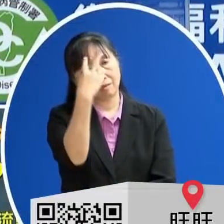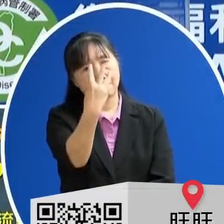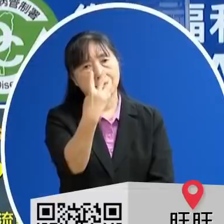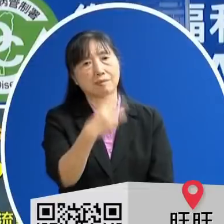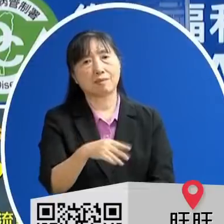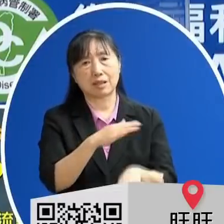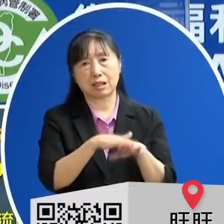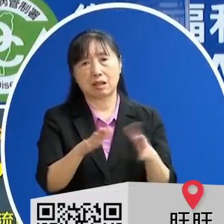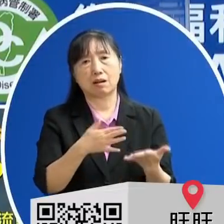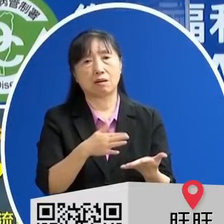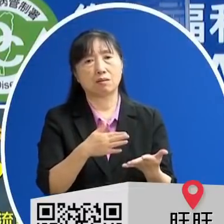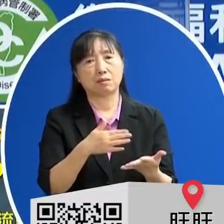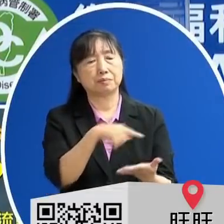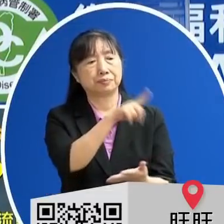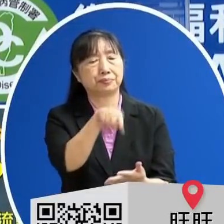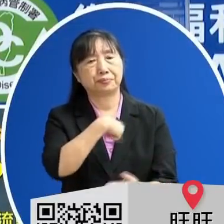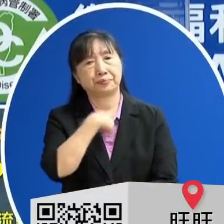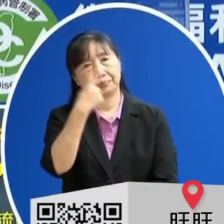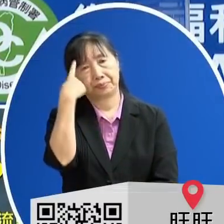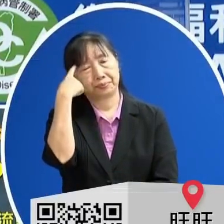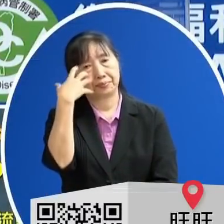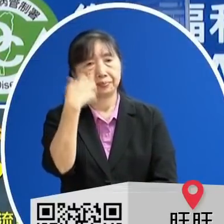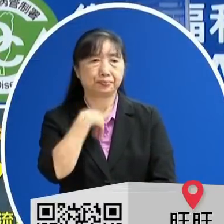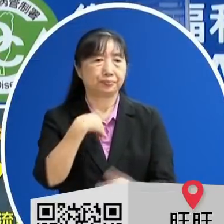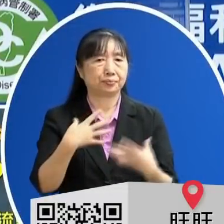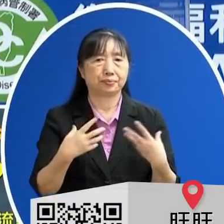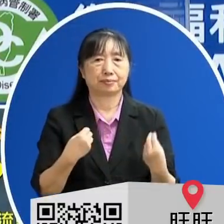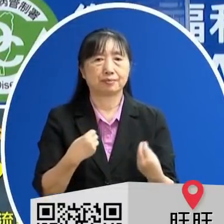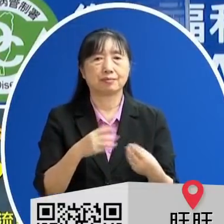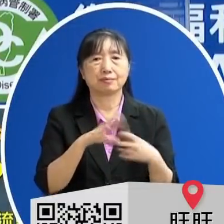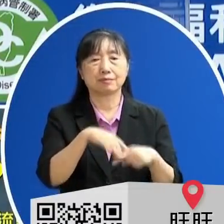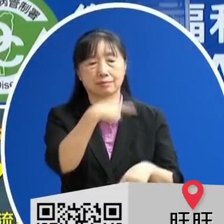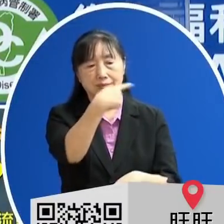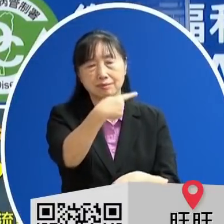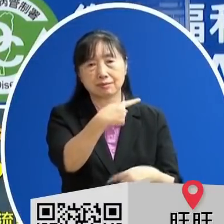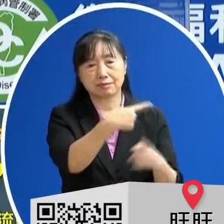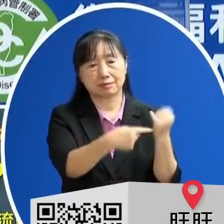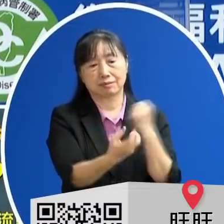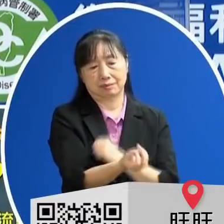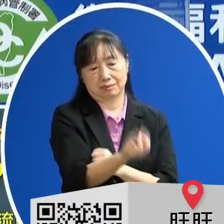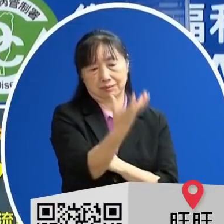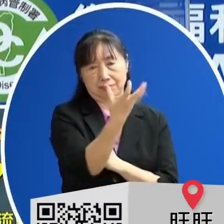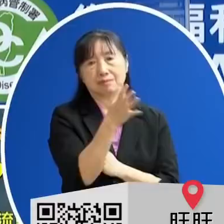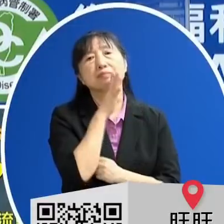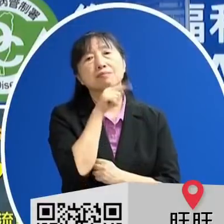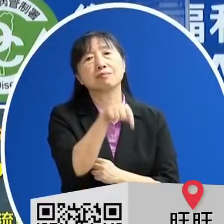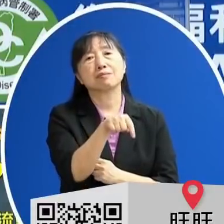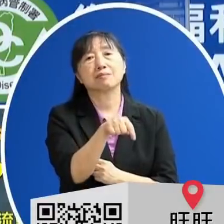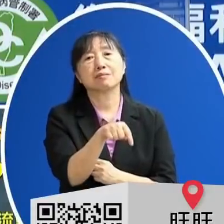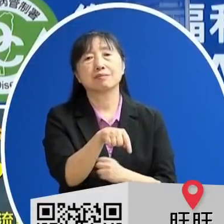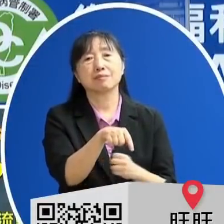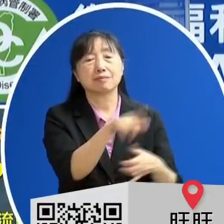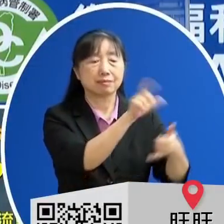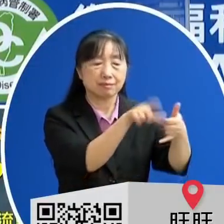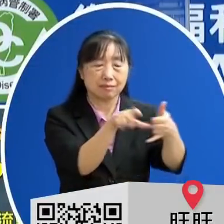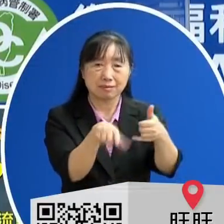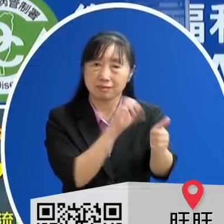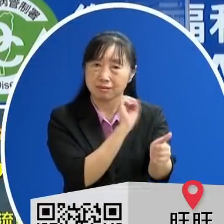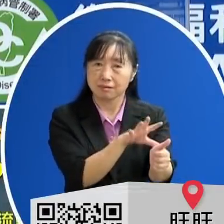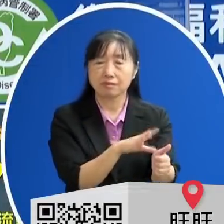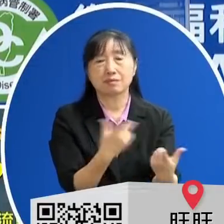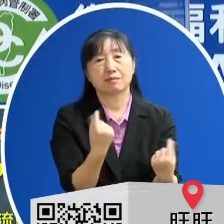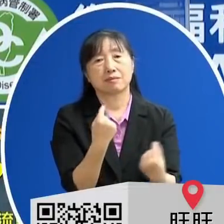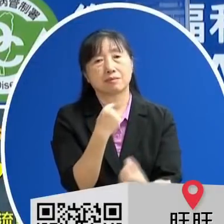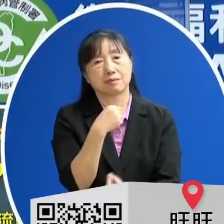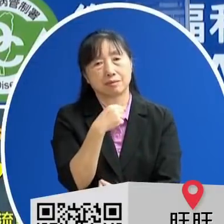也造成一些困扰。可是事实上在整个阴性在现在的量这么大的时候，好要逐一的来通知也有他的一个